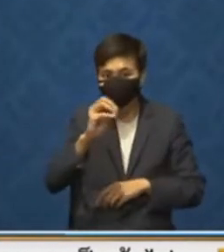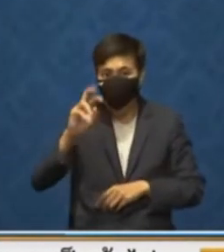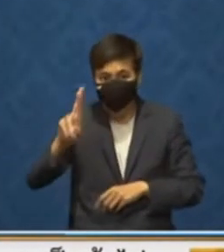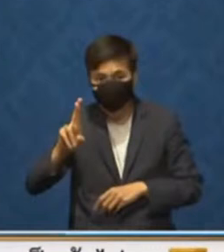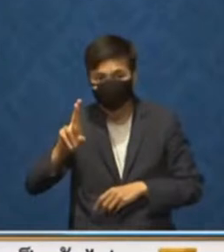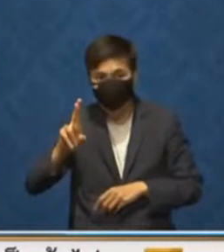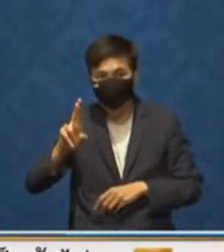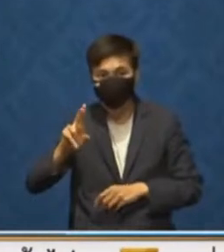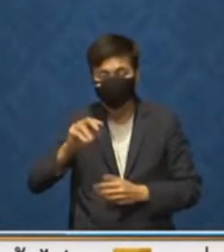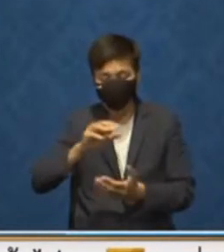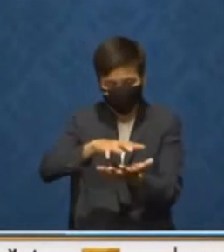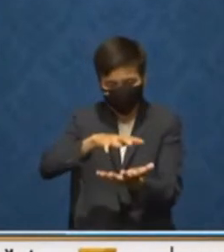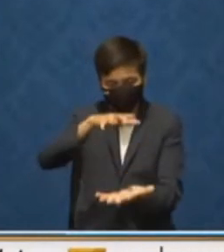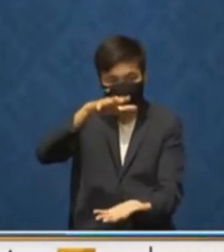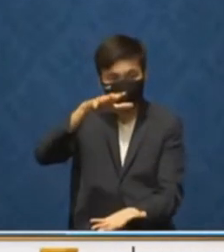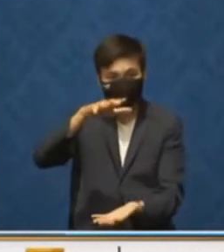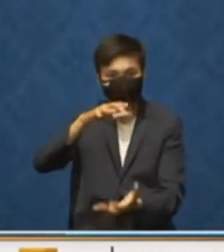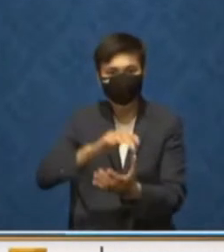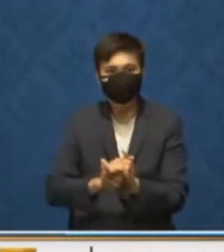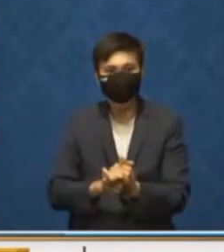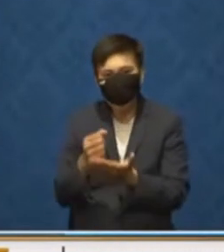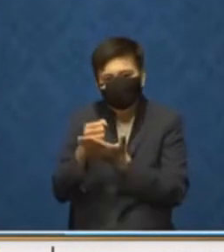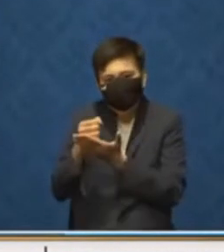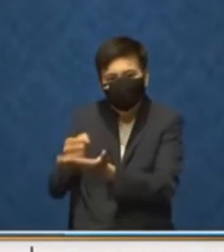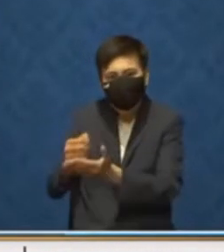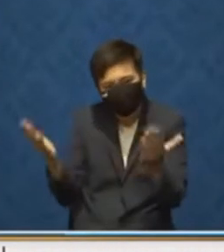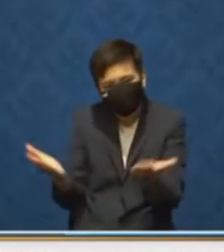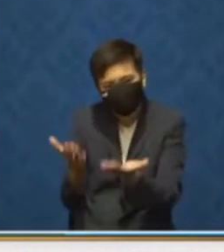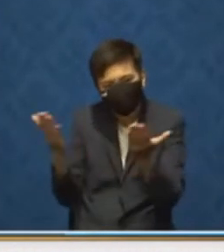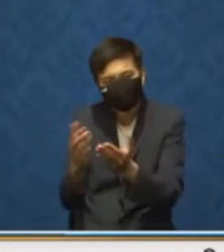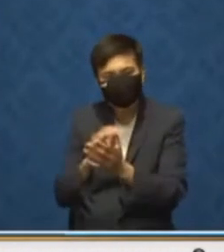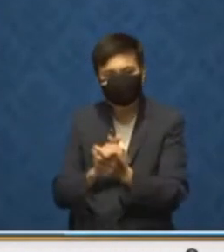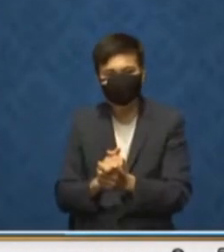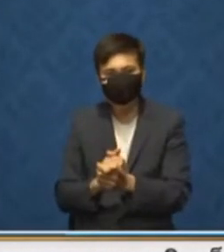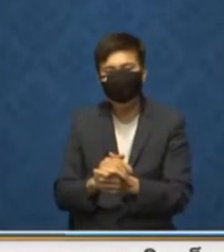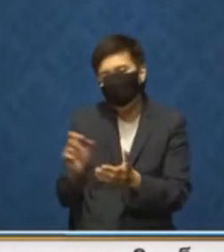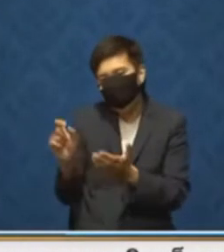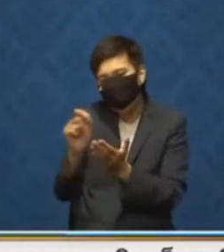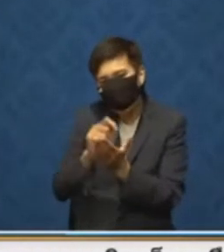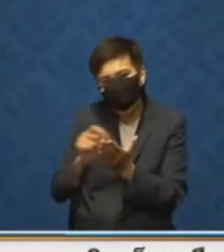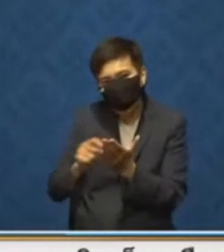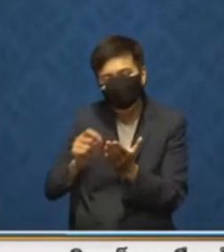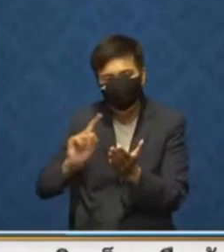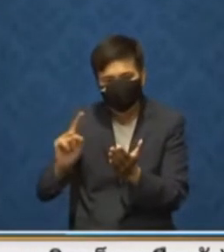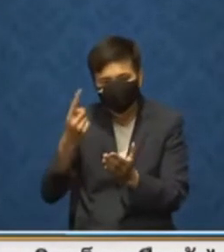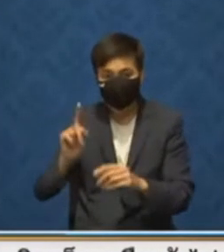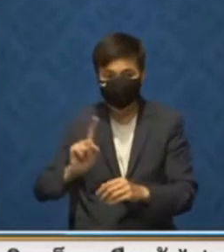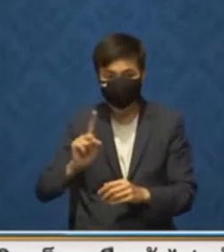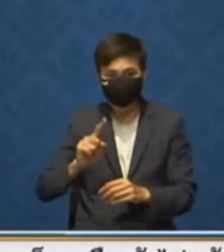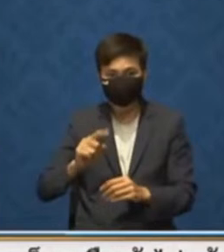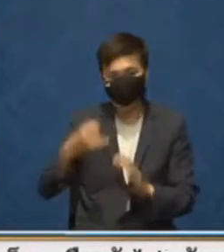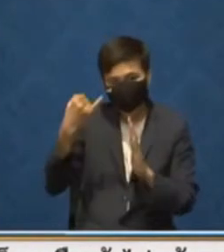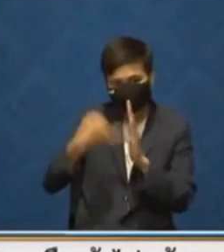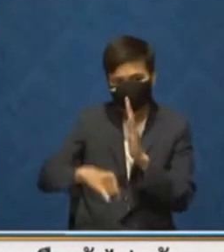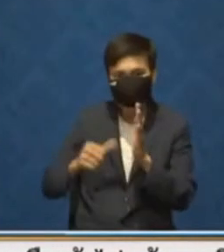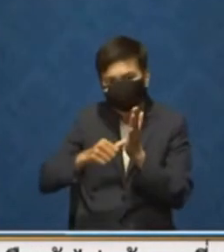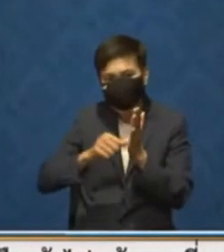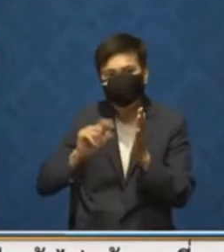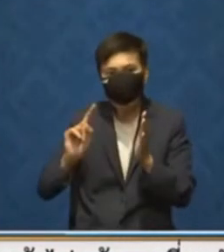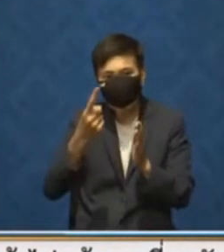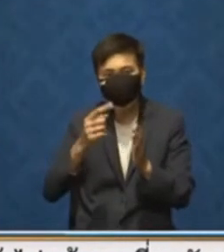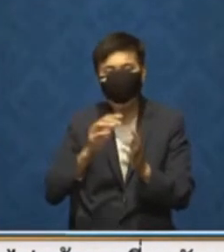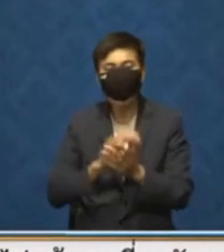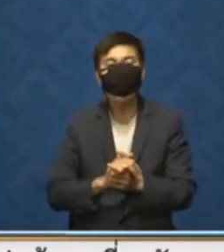นี้ทำไมจะเลือกใครไม่ได้ล็อกสเปกใหม่ได้เขียนใหม่ได้อะไรตบแก้เลยและรับรองบัญชีน